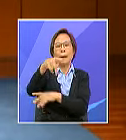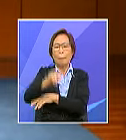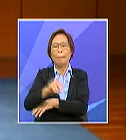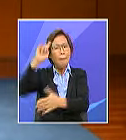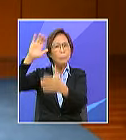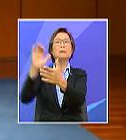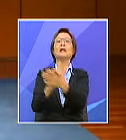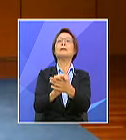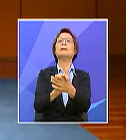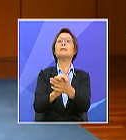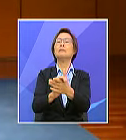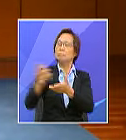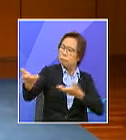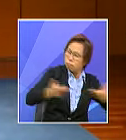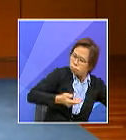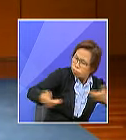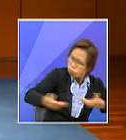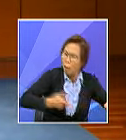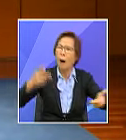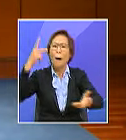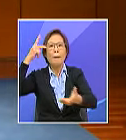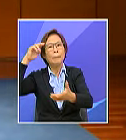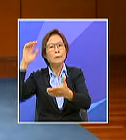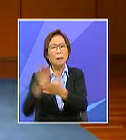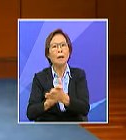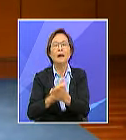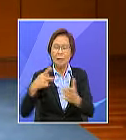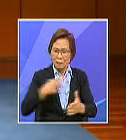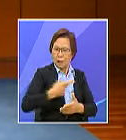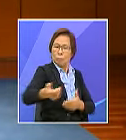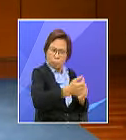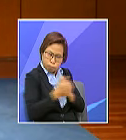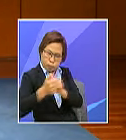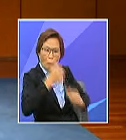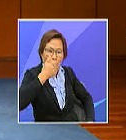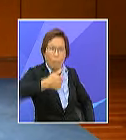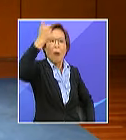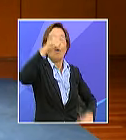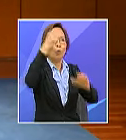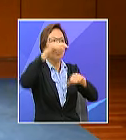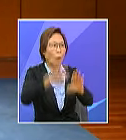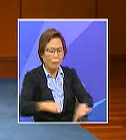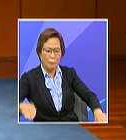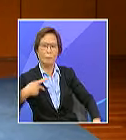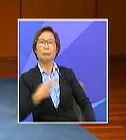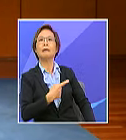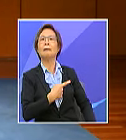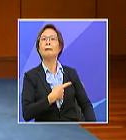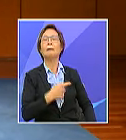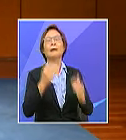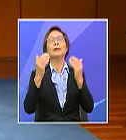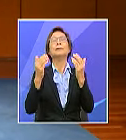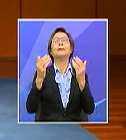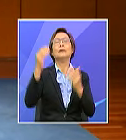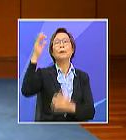Percayalah antara satu sama lain kita sama-sama inginkan yang terbaik untuk anak-anak kita dan